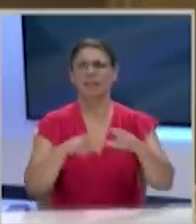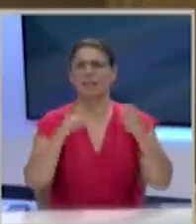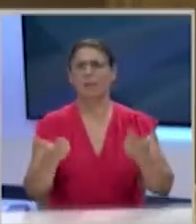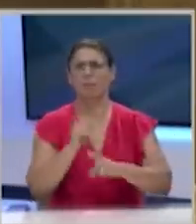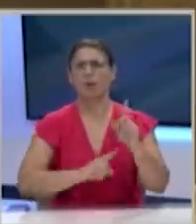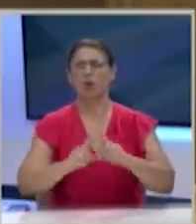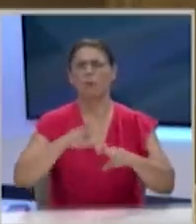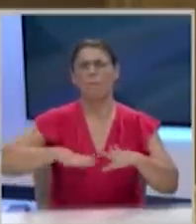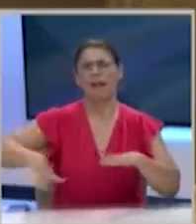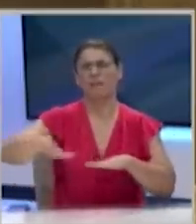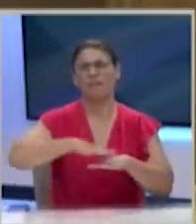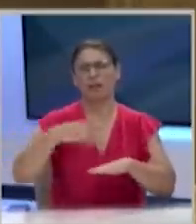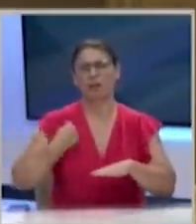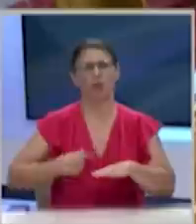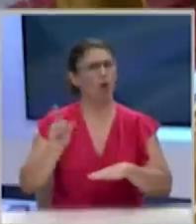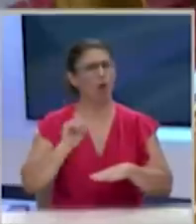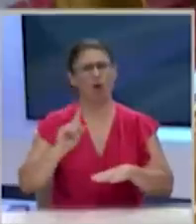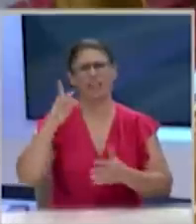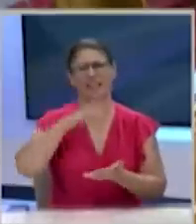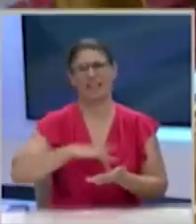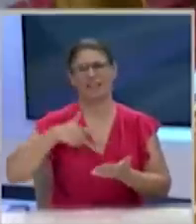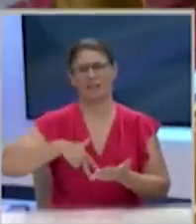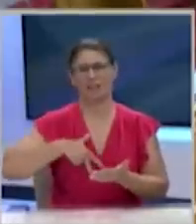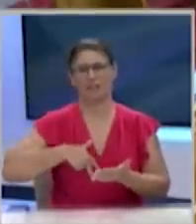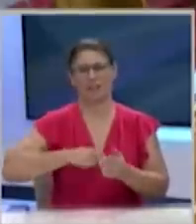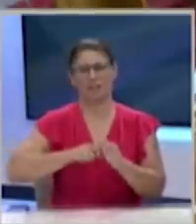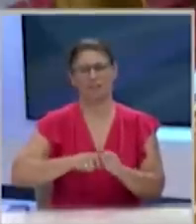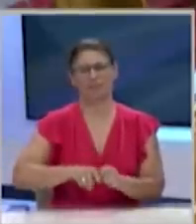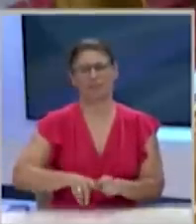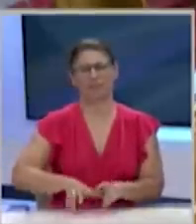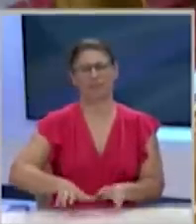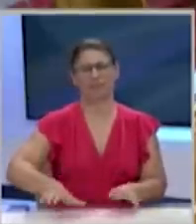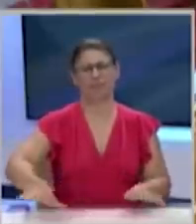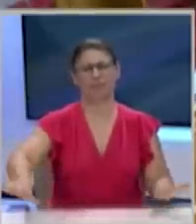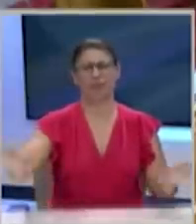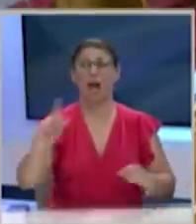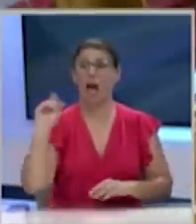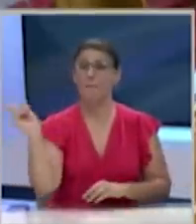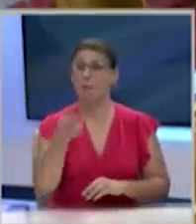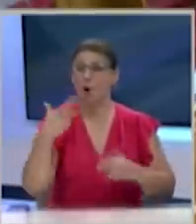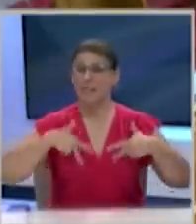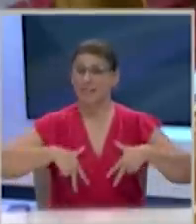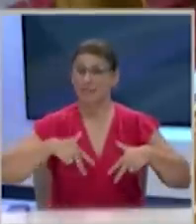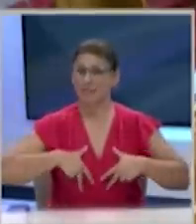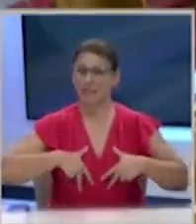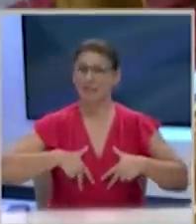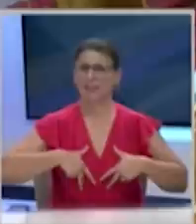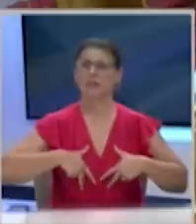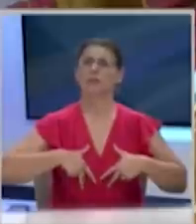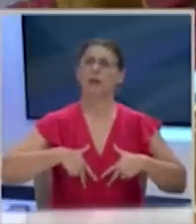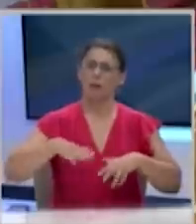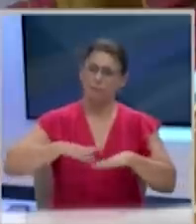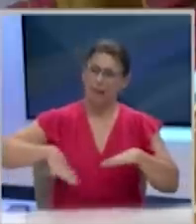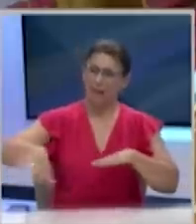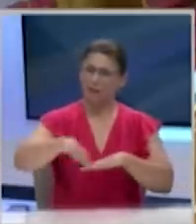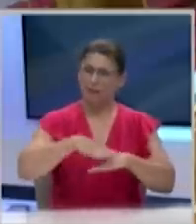και ο Δήμος και όχι η κεντρική κυβέρνηση. Διαχέονται δηλαδή από όλες τις κυβερνήσεις, περιφερειακές και τοπικές